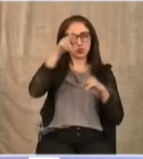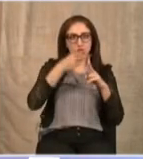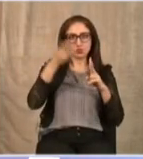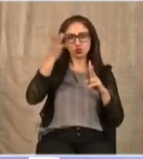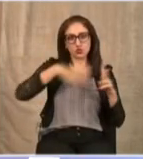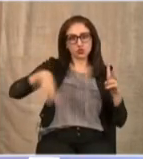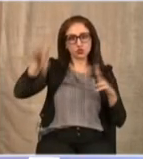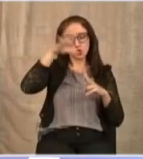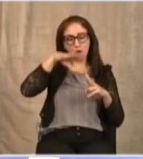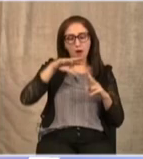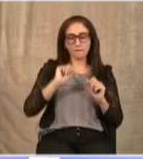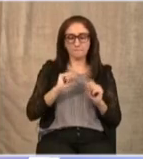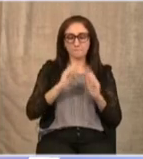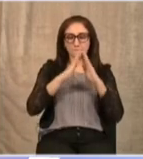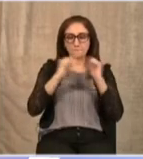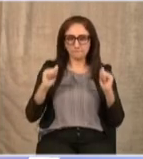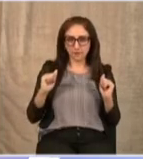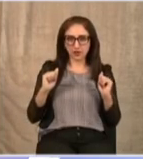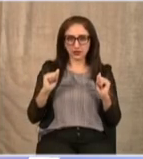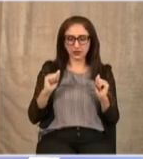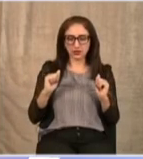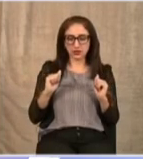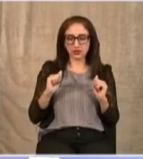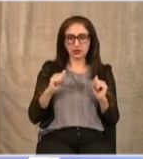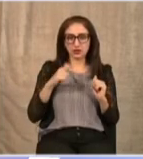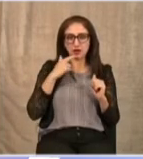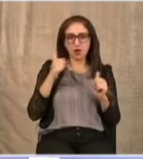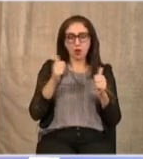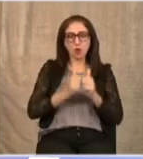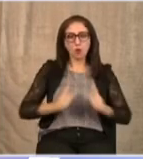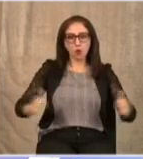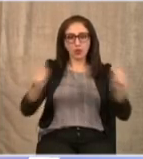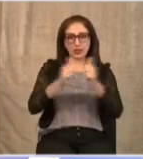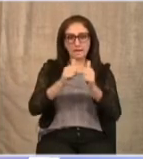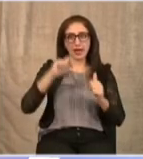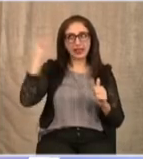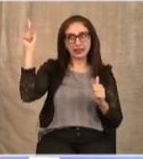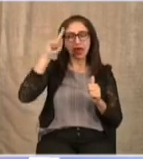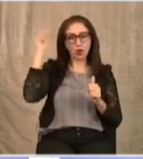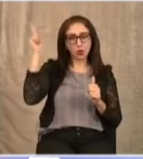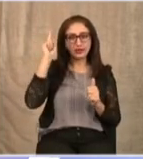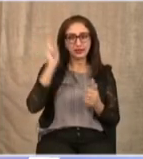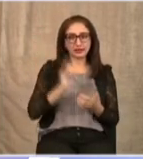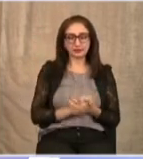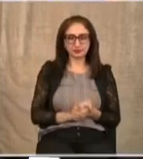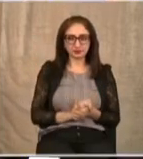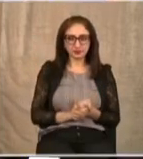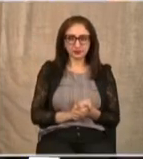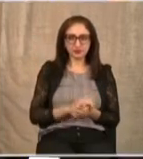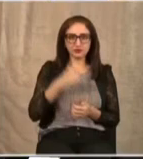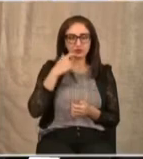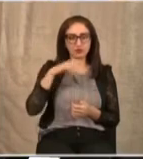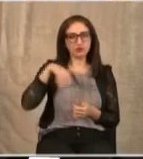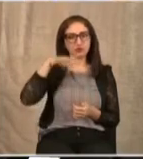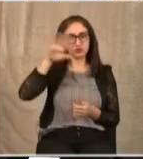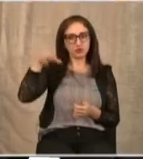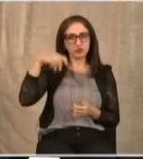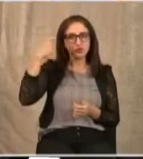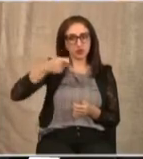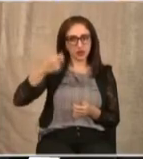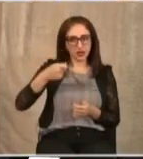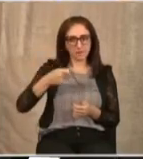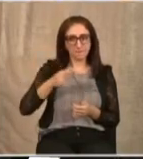والراي العام المصري والمجتمع الدولي نتشرف اليوم